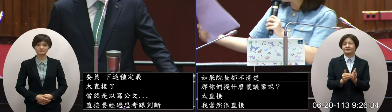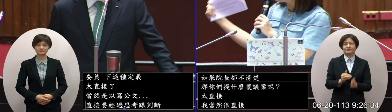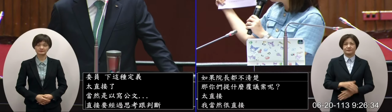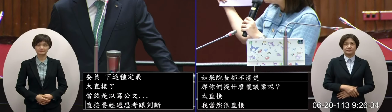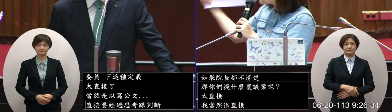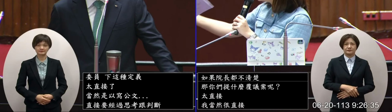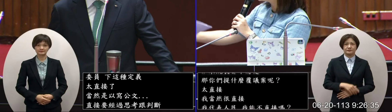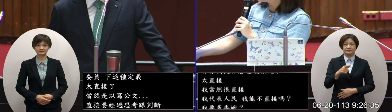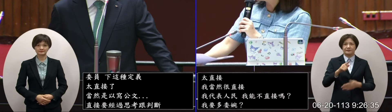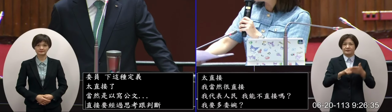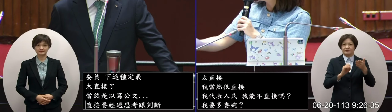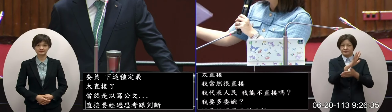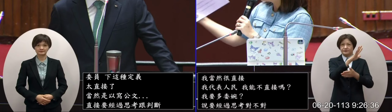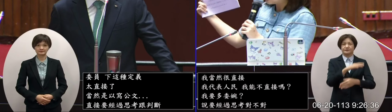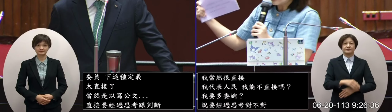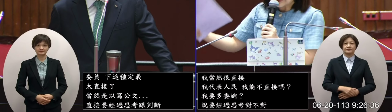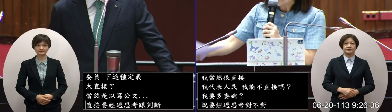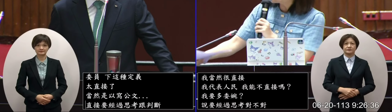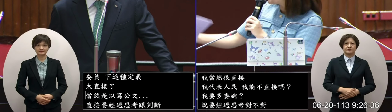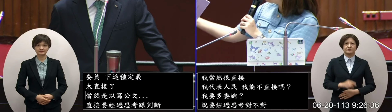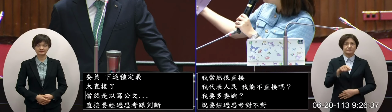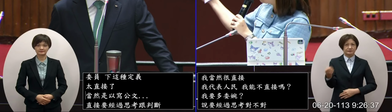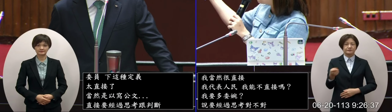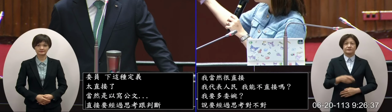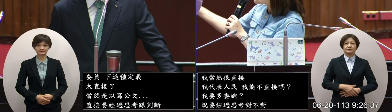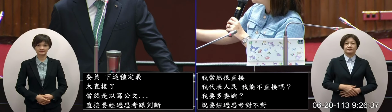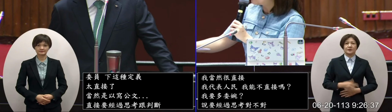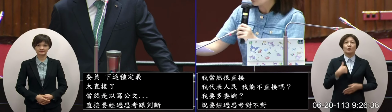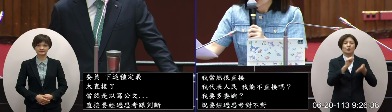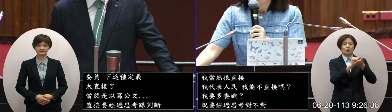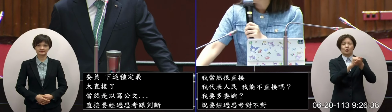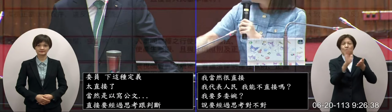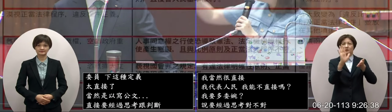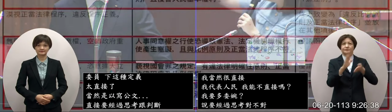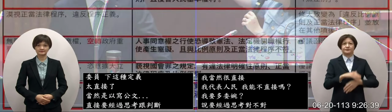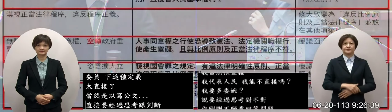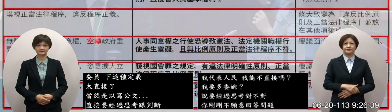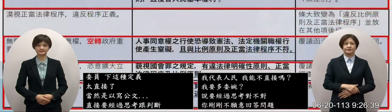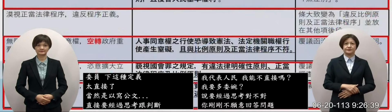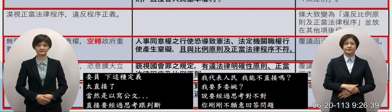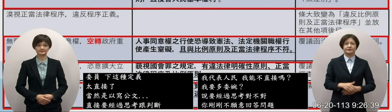整理好了。来，我们看下一张投影片，再下一张，我有标起来的，